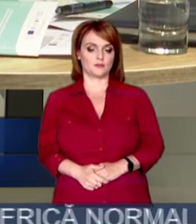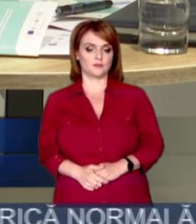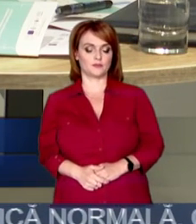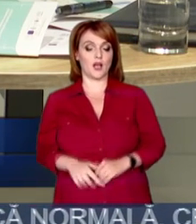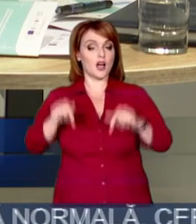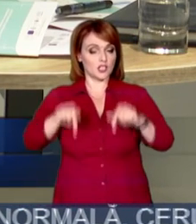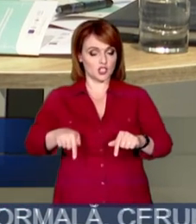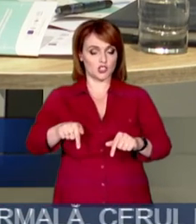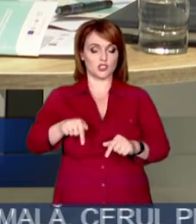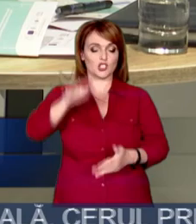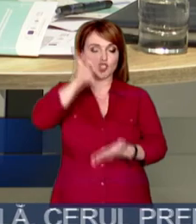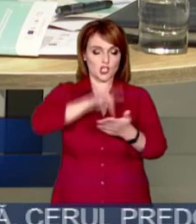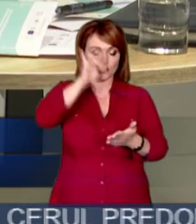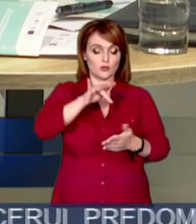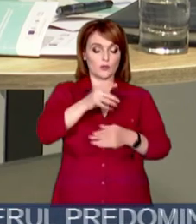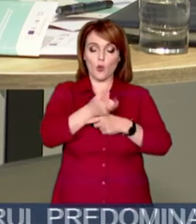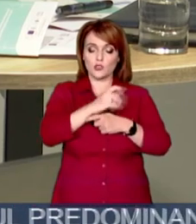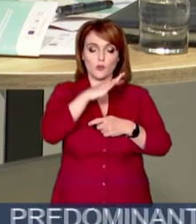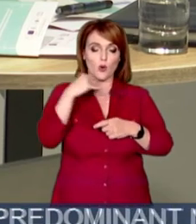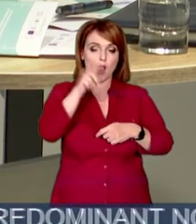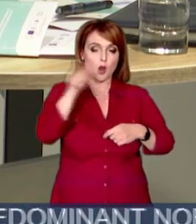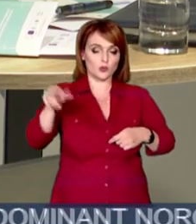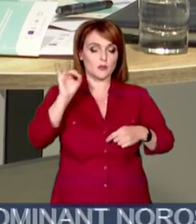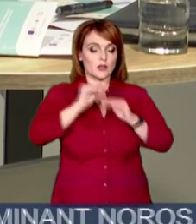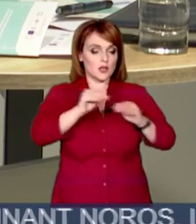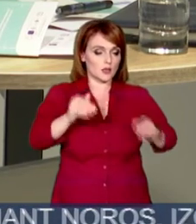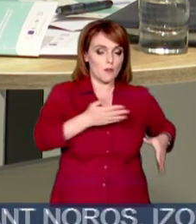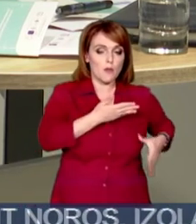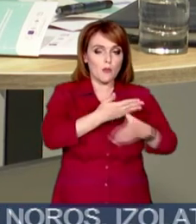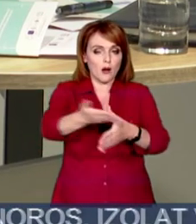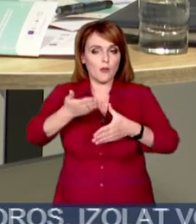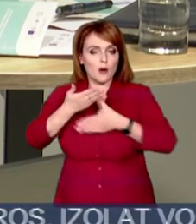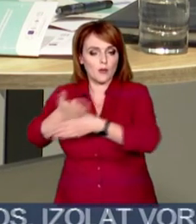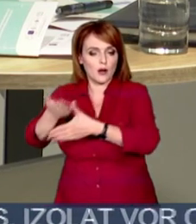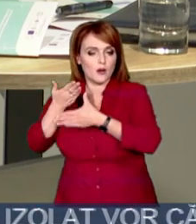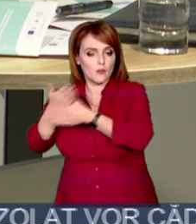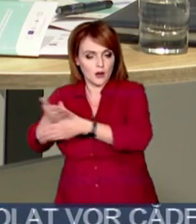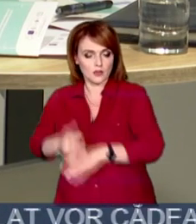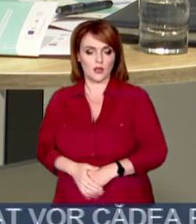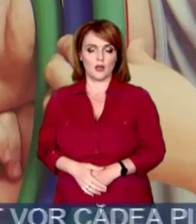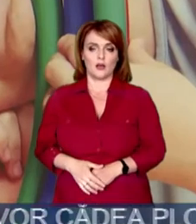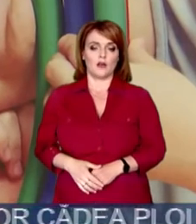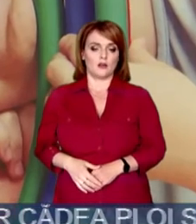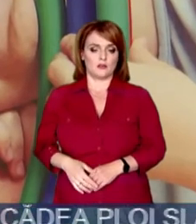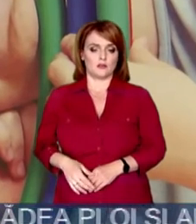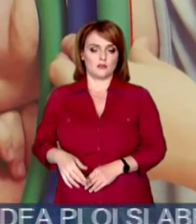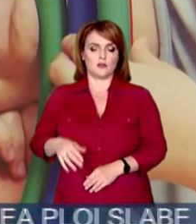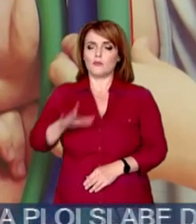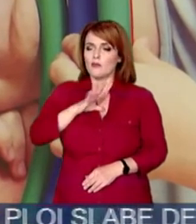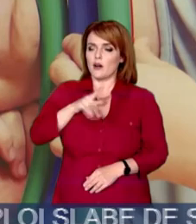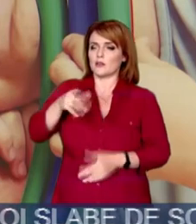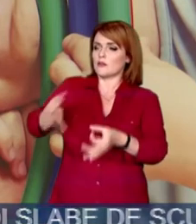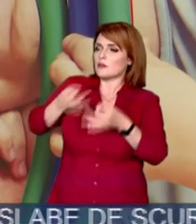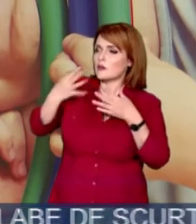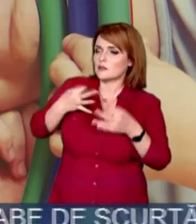de specialiști, vedeam sute de istorie, sute de copii cu astfel de istorie, în special când ei povestesc despre